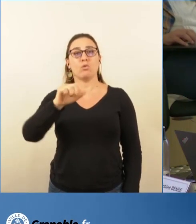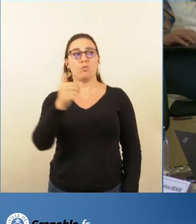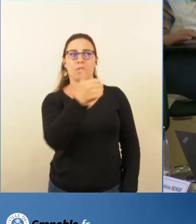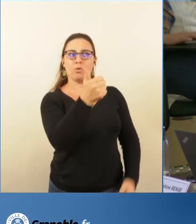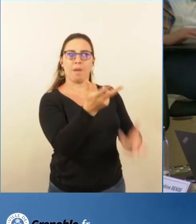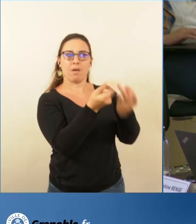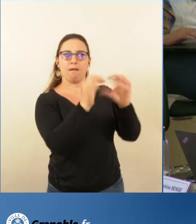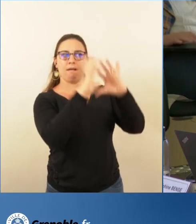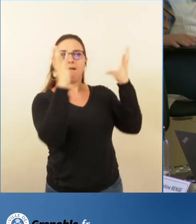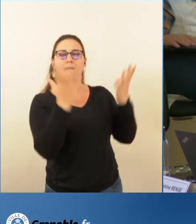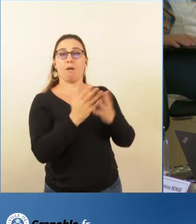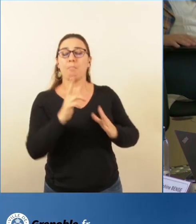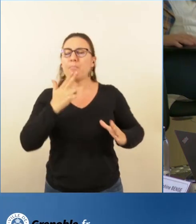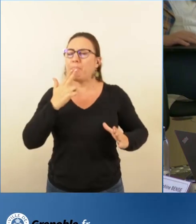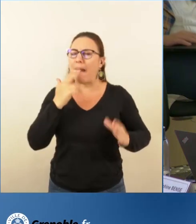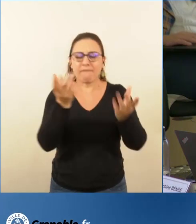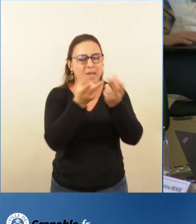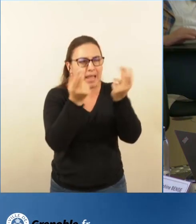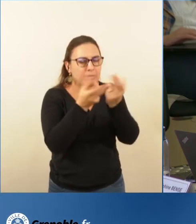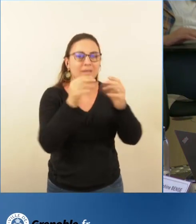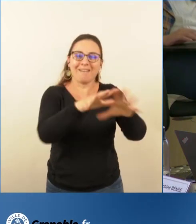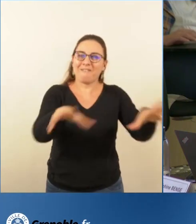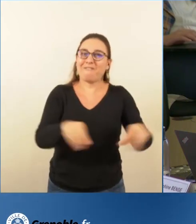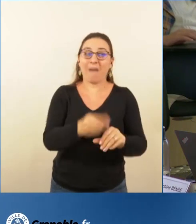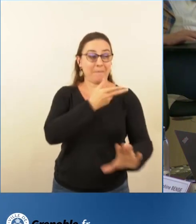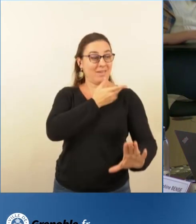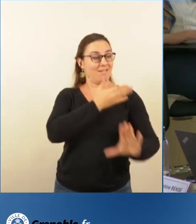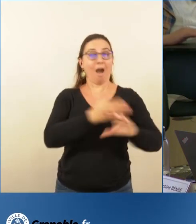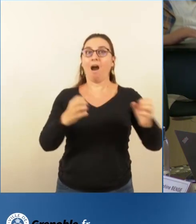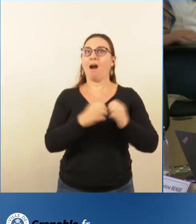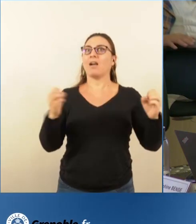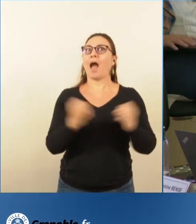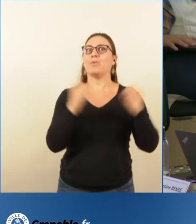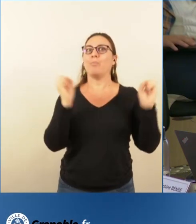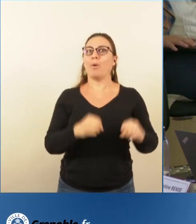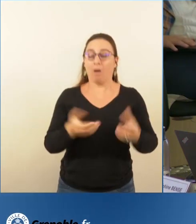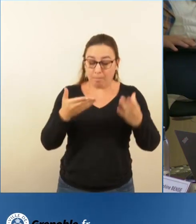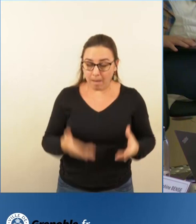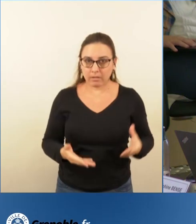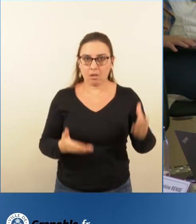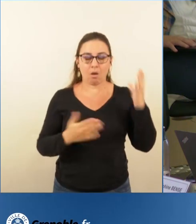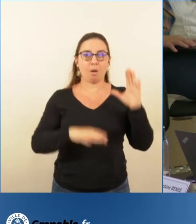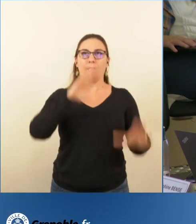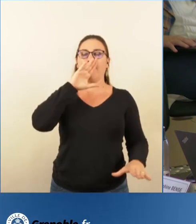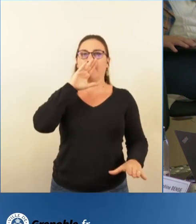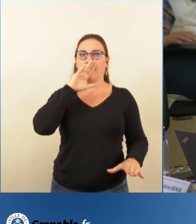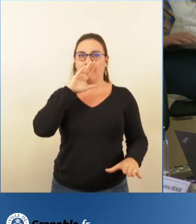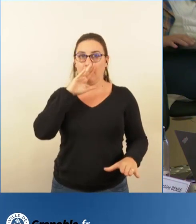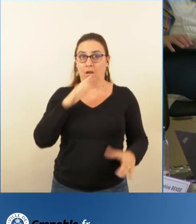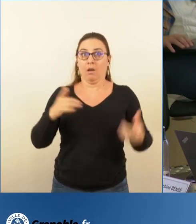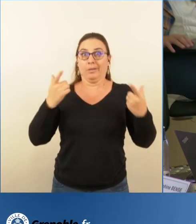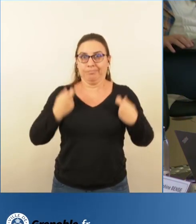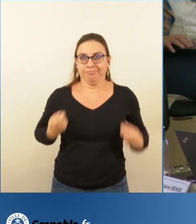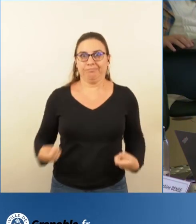la situation des familles qui jusqu'ici bénéficier de la gratuité et qui désormais vont devoir débourser de